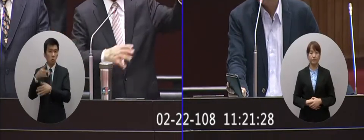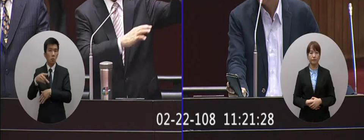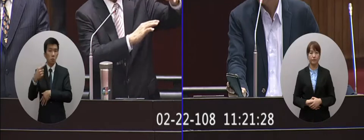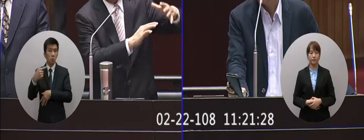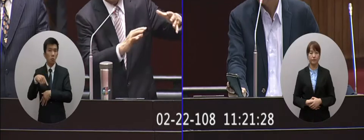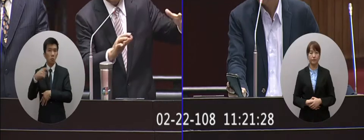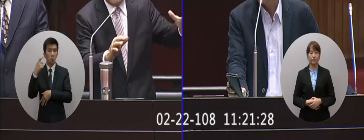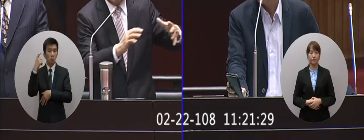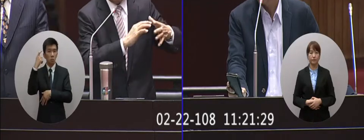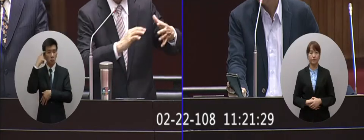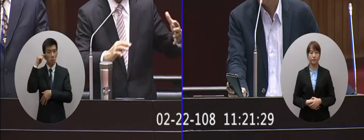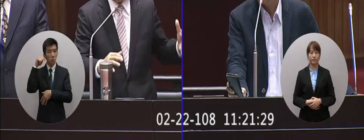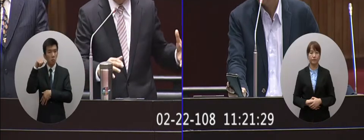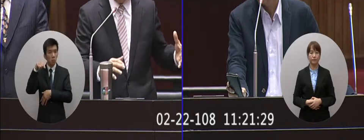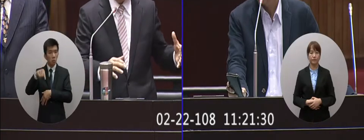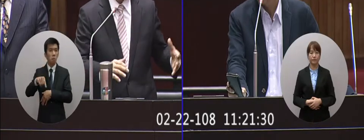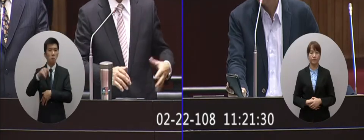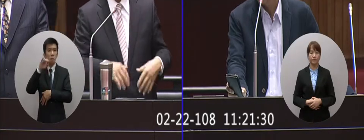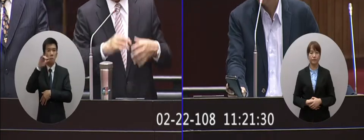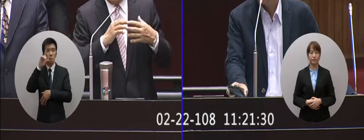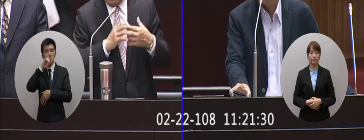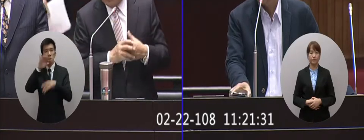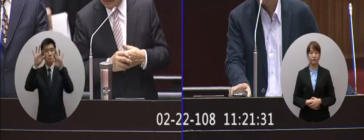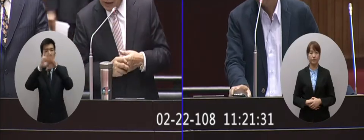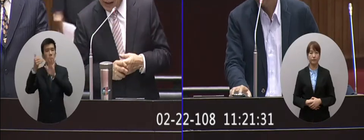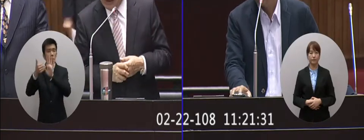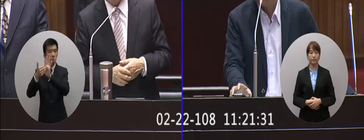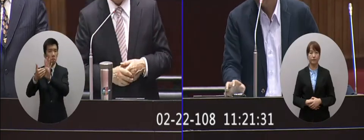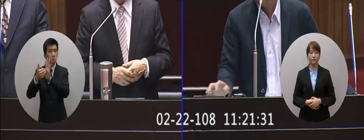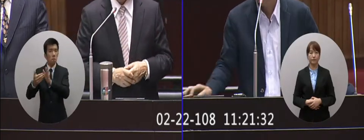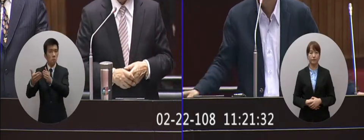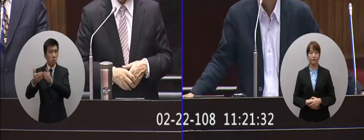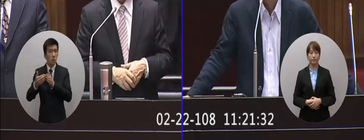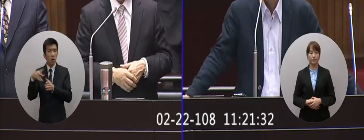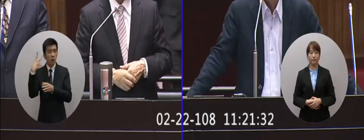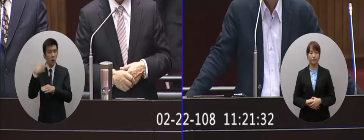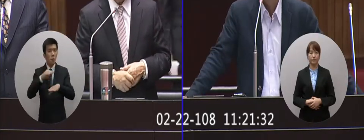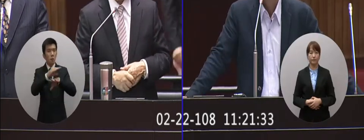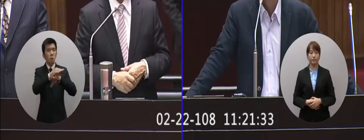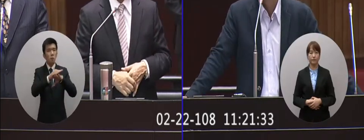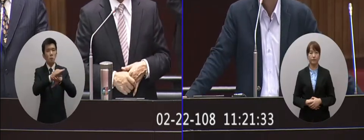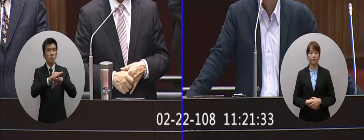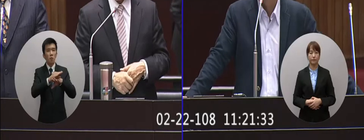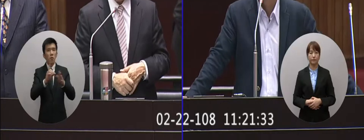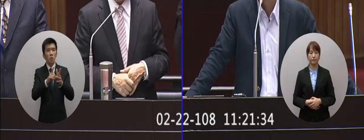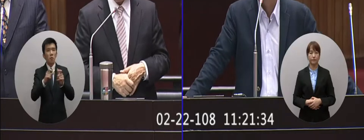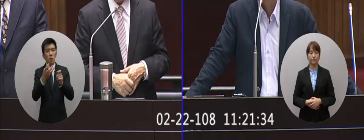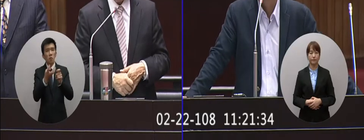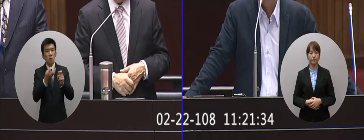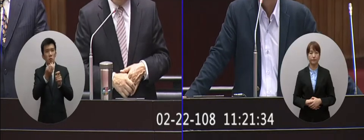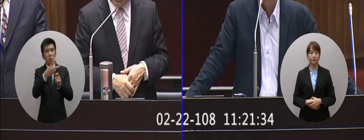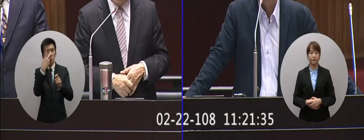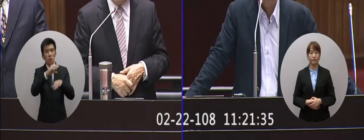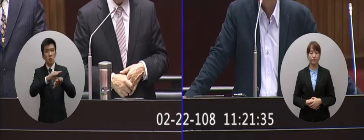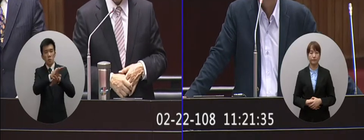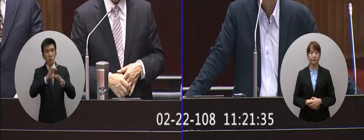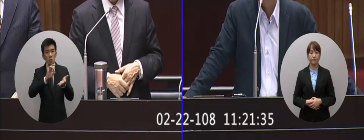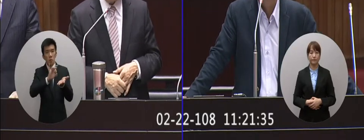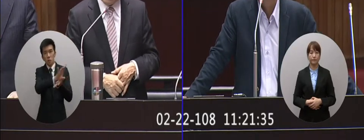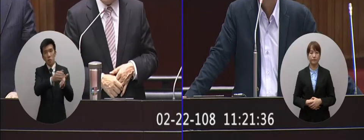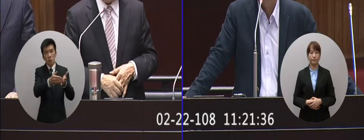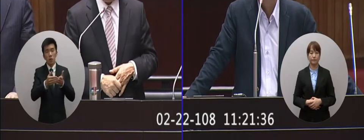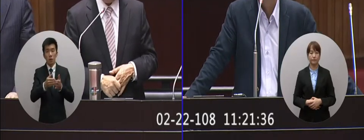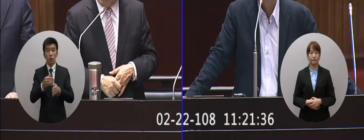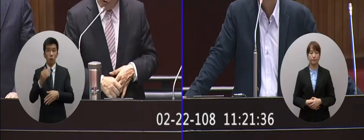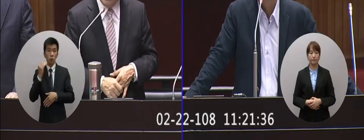一个要安怎防止空污，就要淘汰年限，即款来做了较急啦。事实上